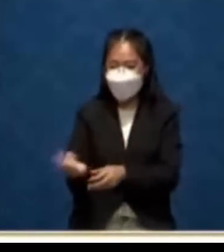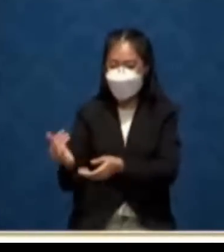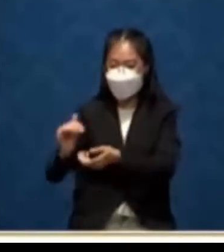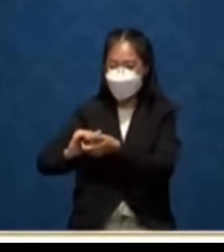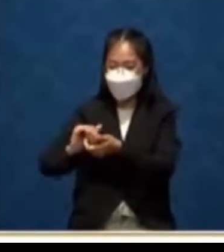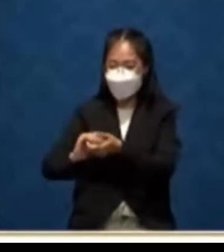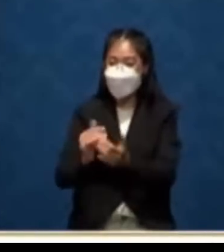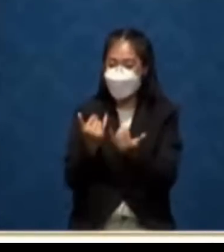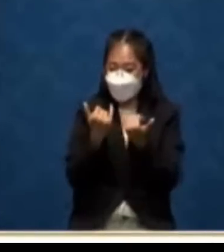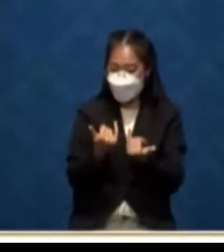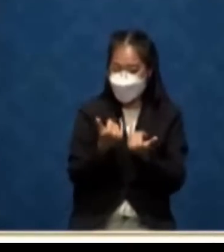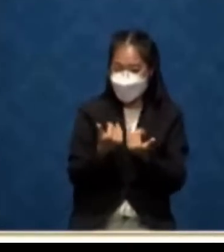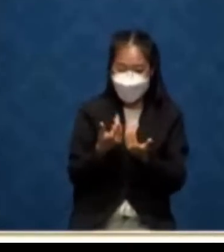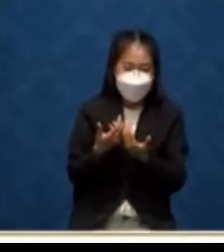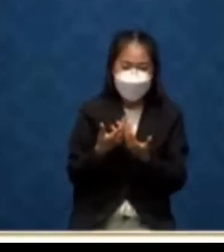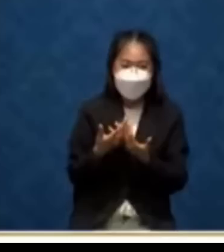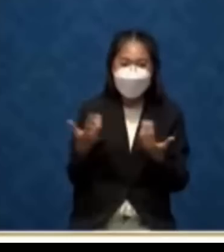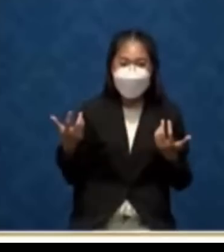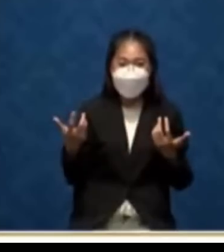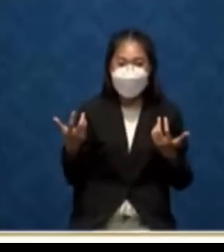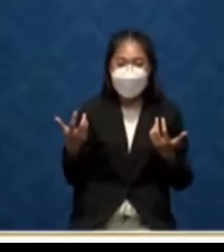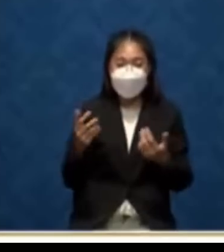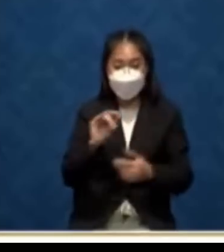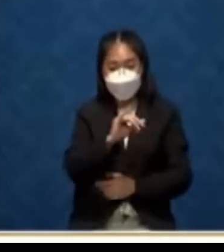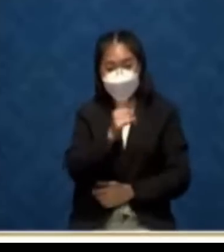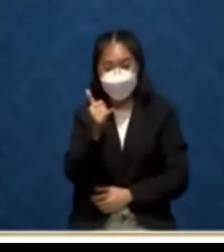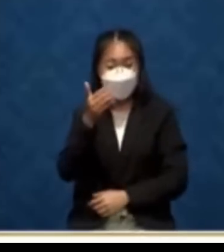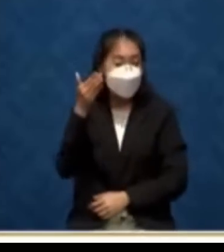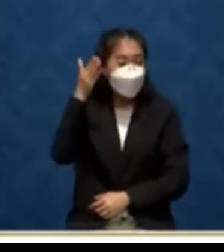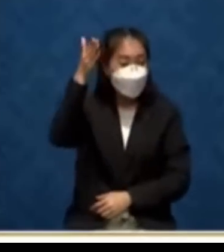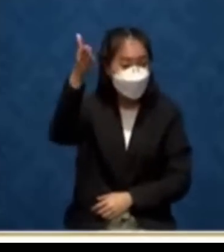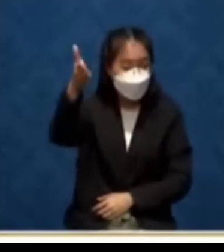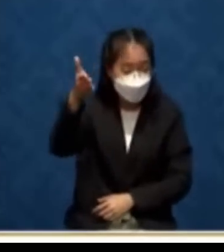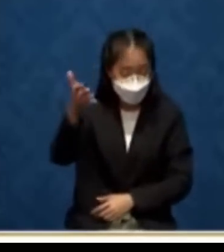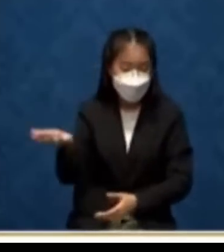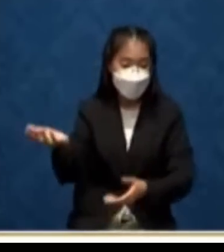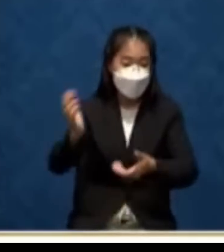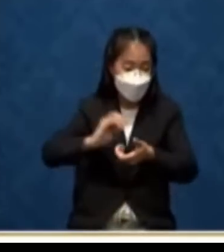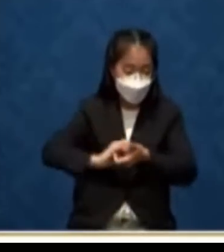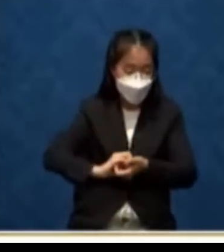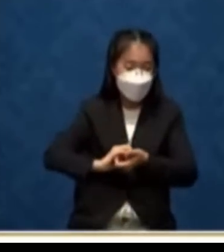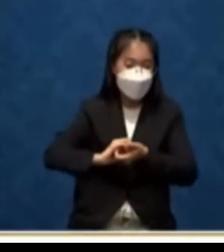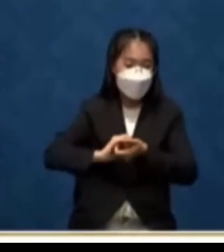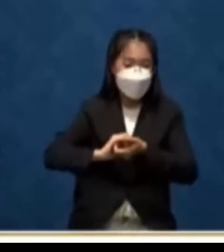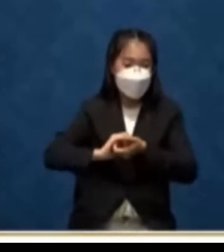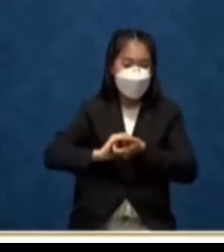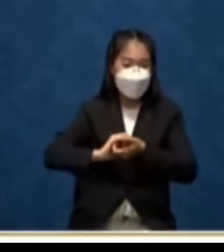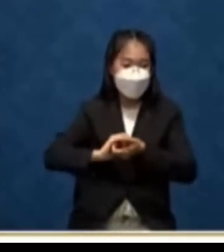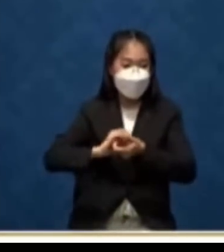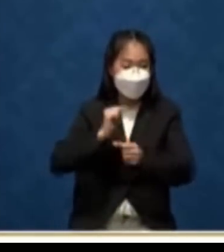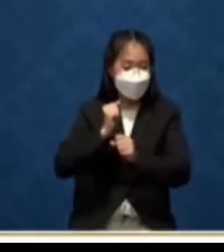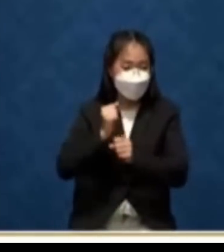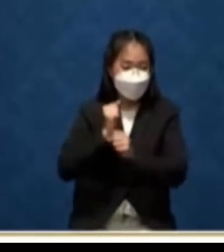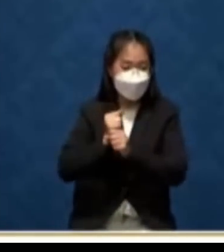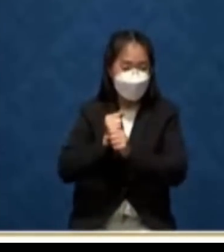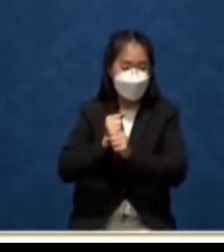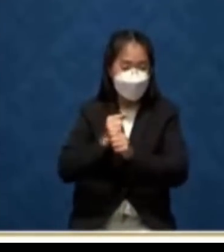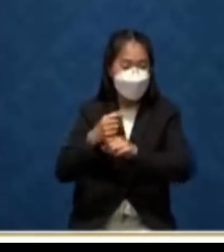นี้อาจจะแยกกันเดินครับท่านประธานครับแต่ใครจะรู้วันข้างหน้าอาจจะร่วมกันโกยและคำตอบอีกด้านหนึ่งดูได้จากภ